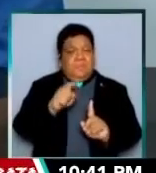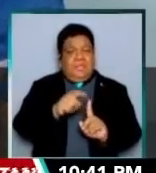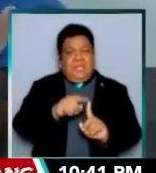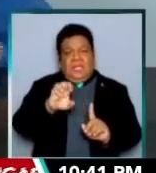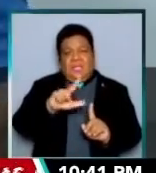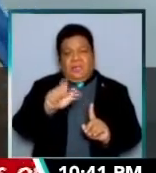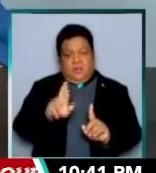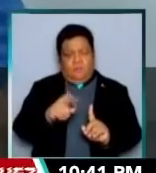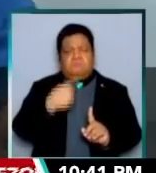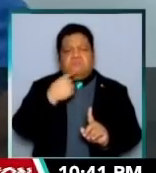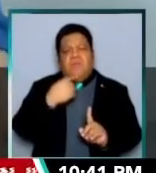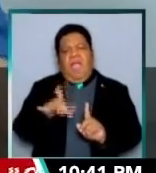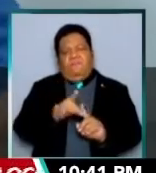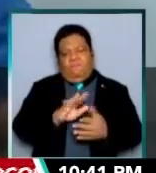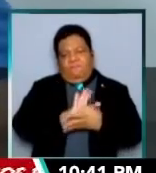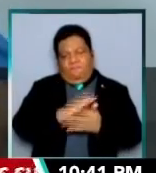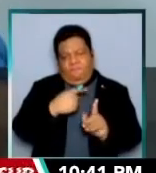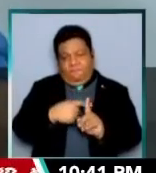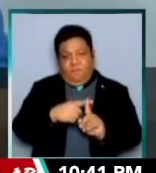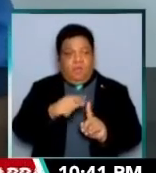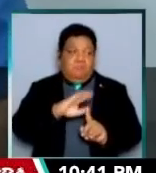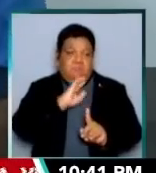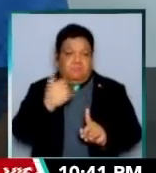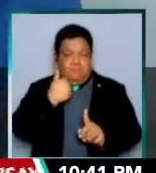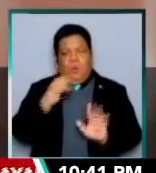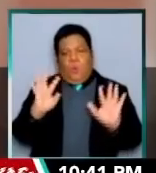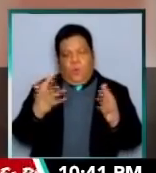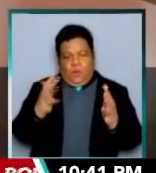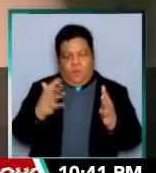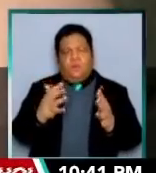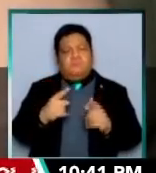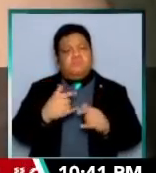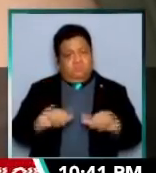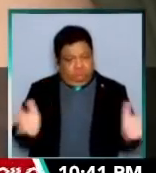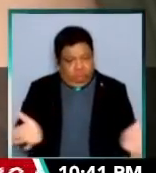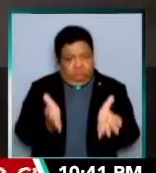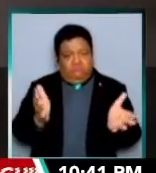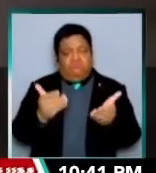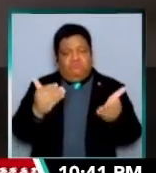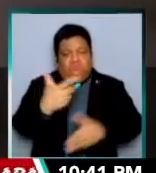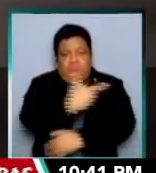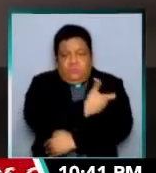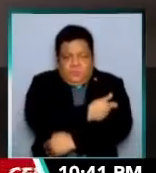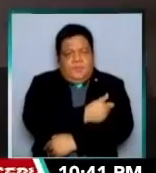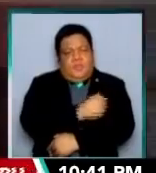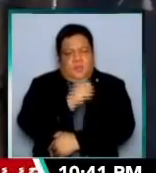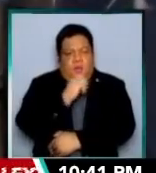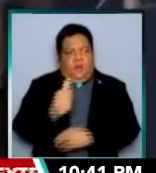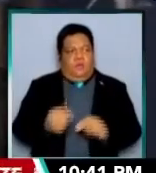sa COVID-19, bagamat asymptomatic. Hinikayat niya ang publikong magpabakuna para maiwasan ang malubhang epekto ng